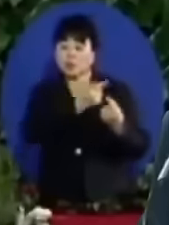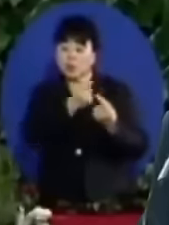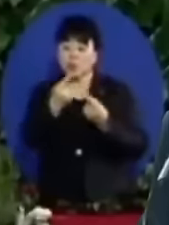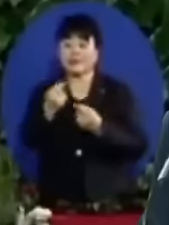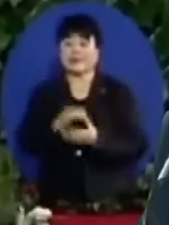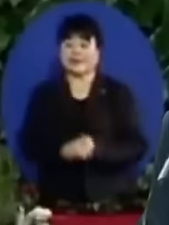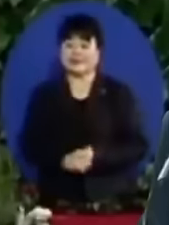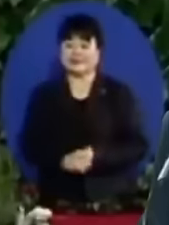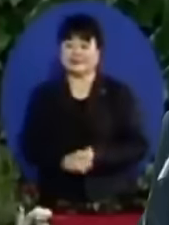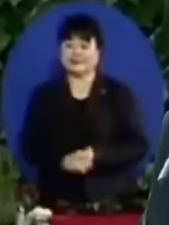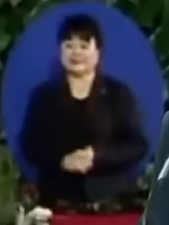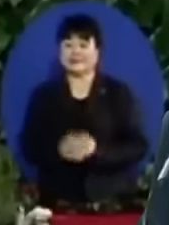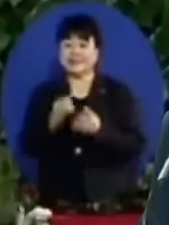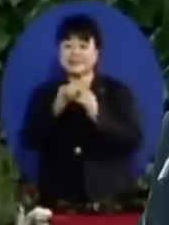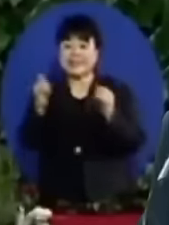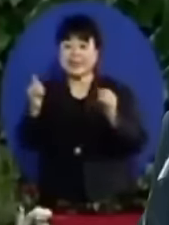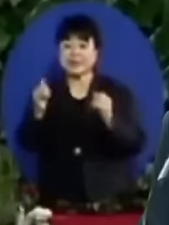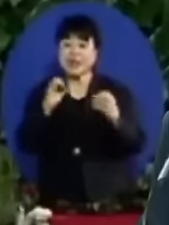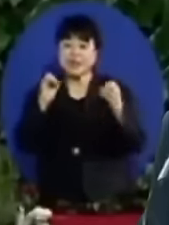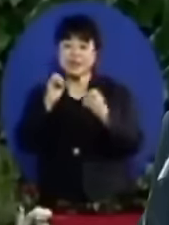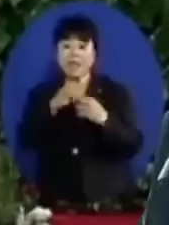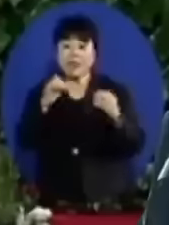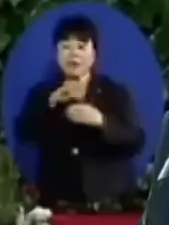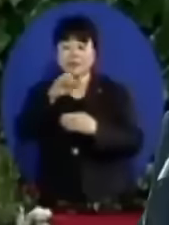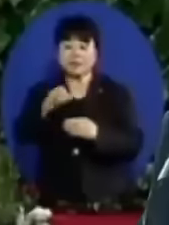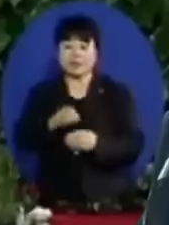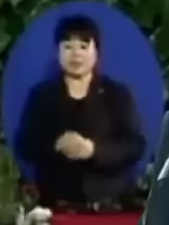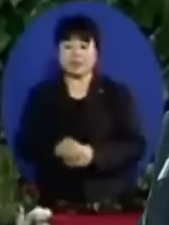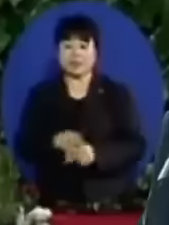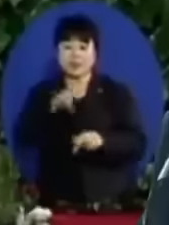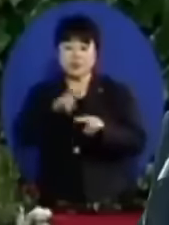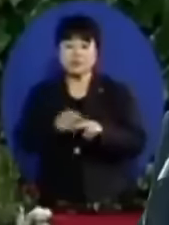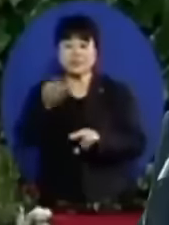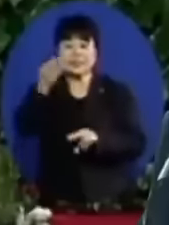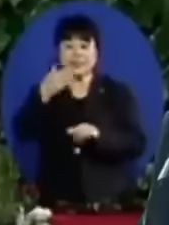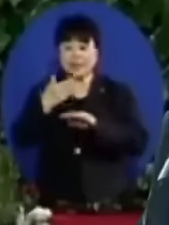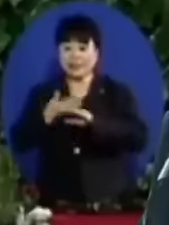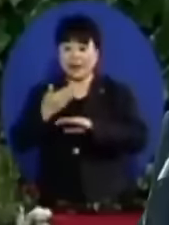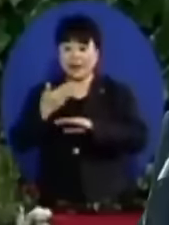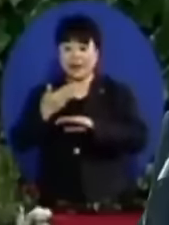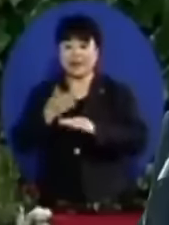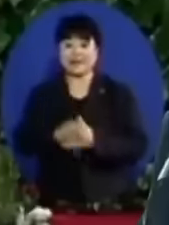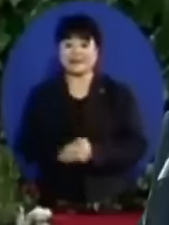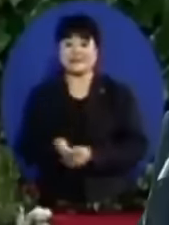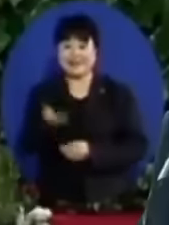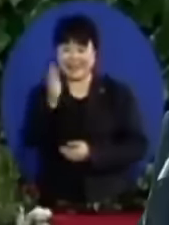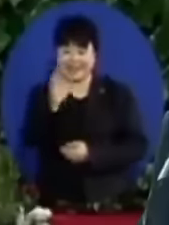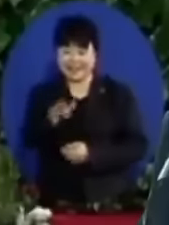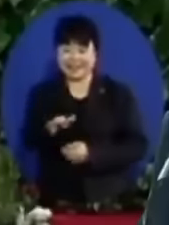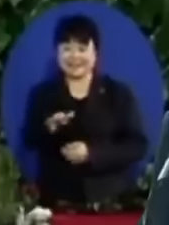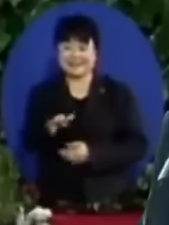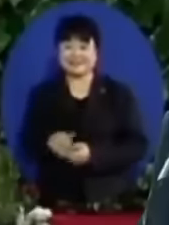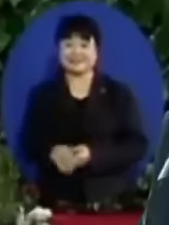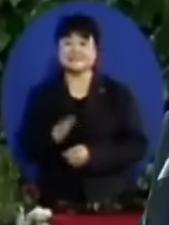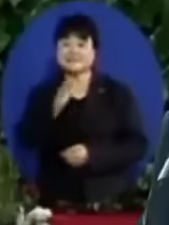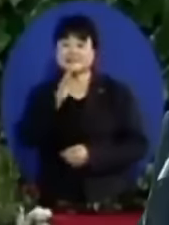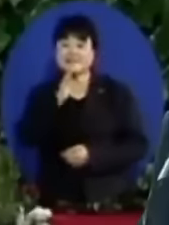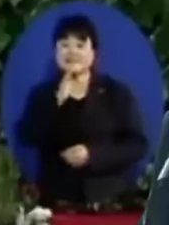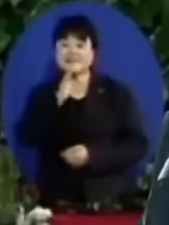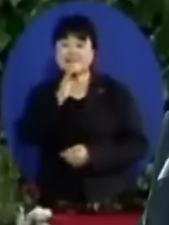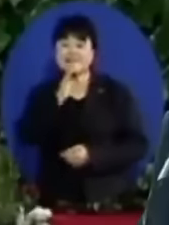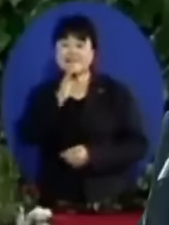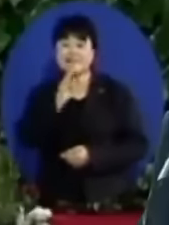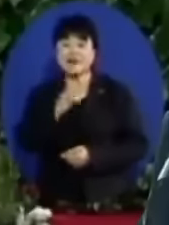것입니다. 사람과의 대화도 이웃의 지위에 따라 어려워지고 조심스러워지는데 하물며 지극히